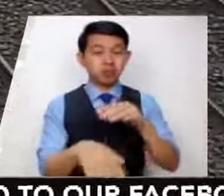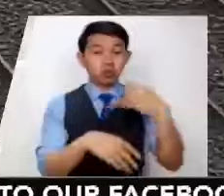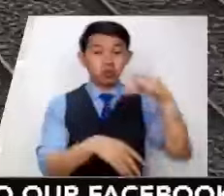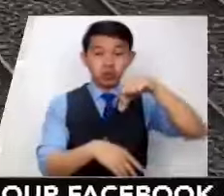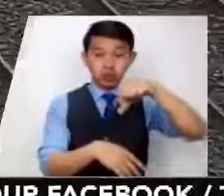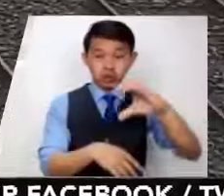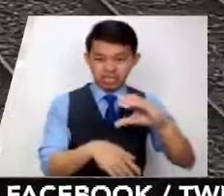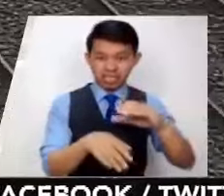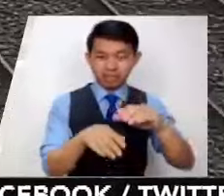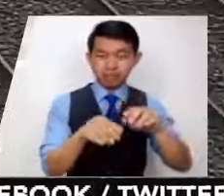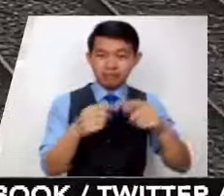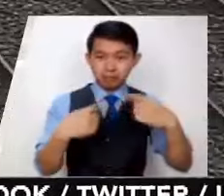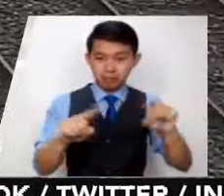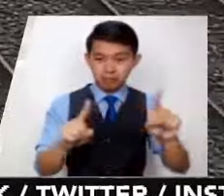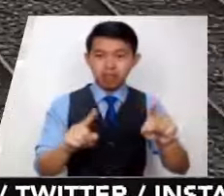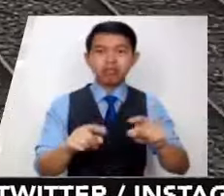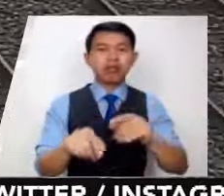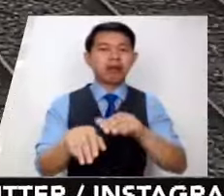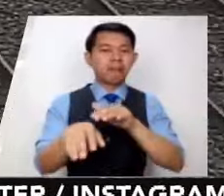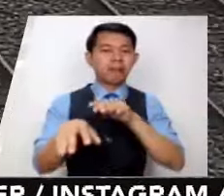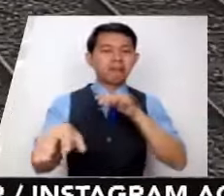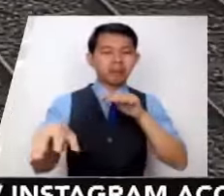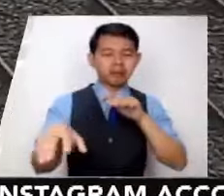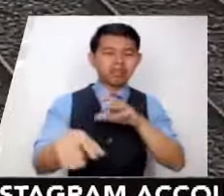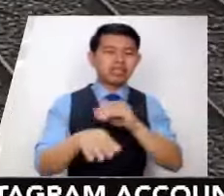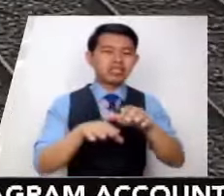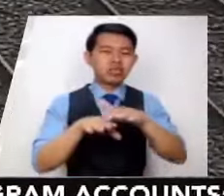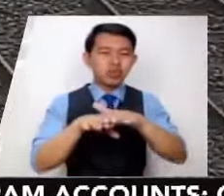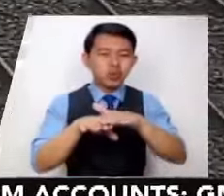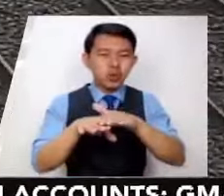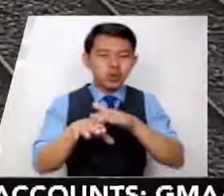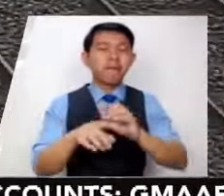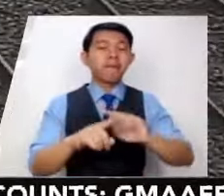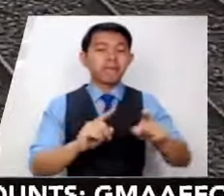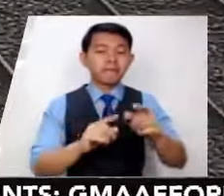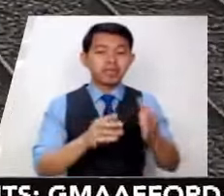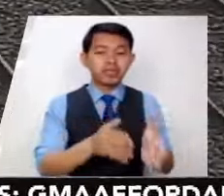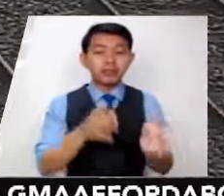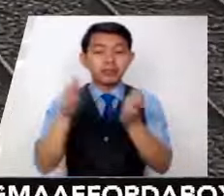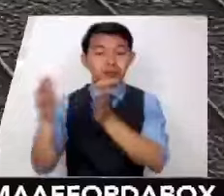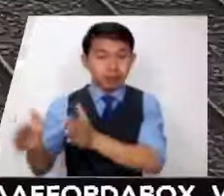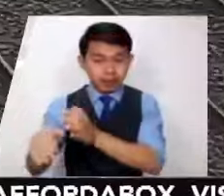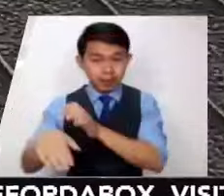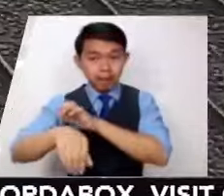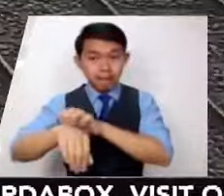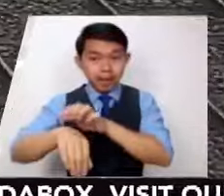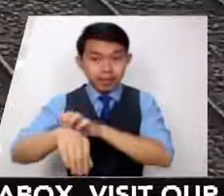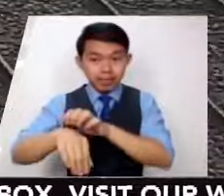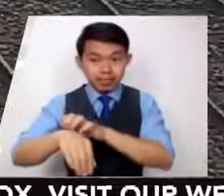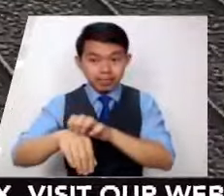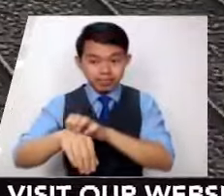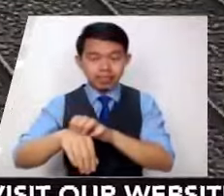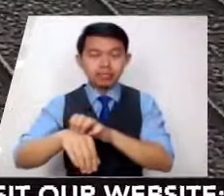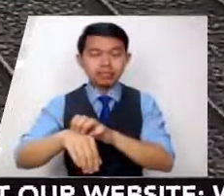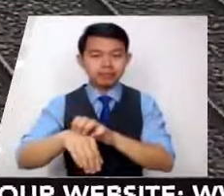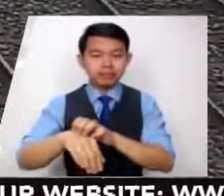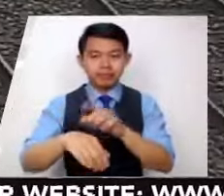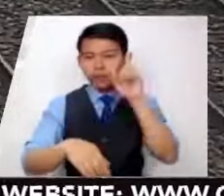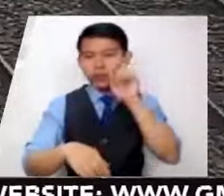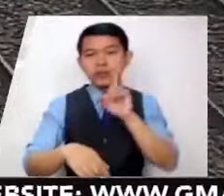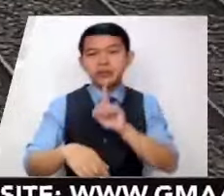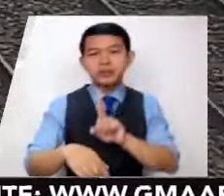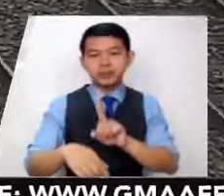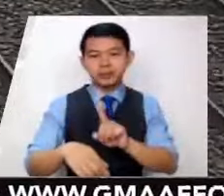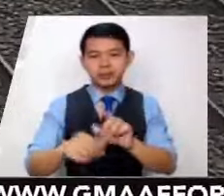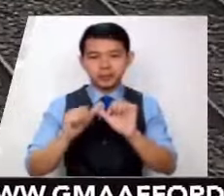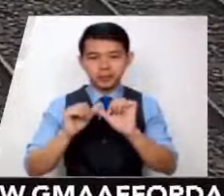ito at medyo mabagal na rin po yung usad Pero itong ah sa kaliwang bahagi ng inyong mga screen ay tuloy-tuloy naman ang daloy green and go ang